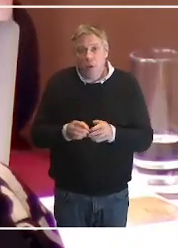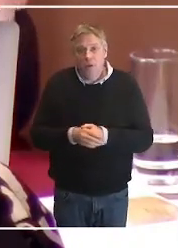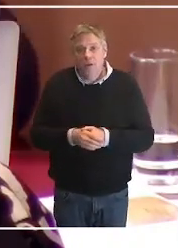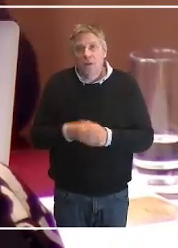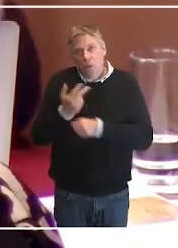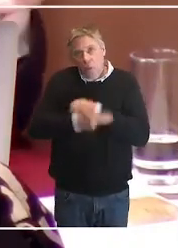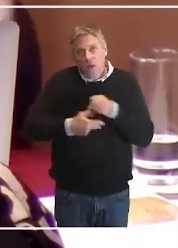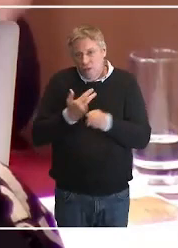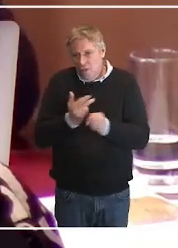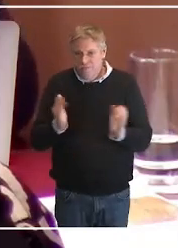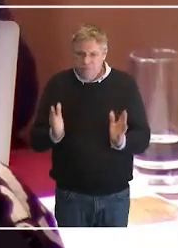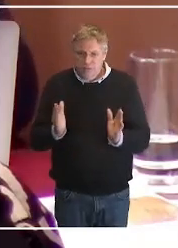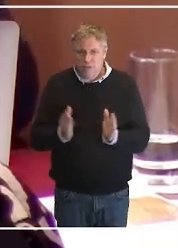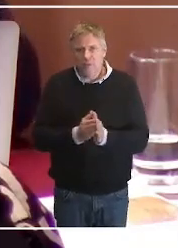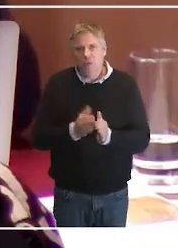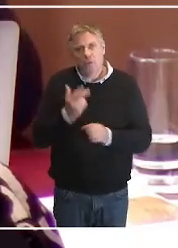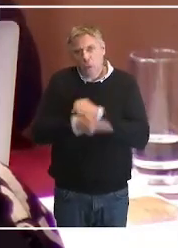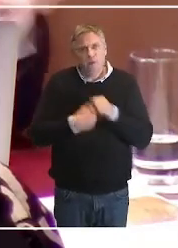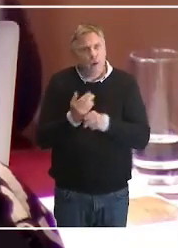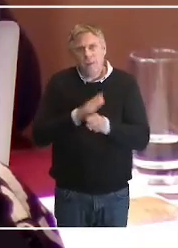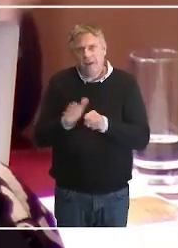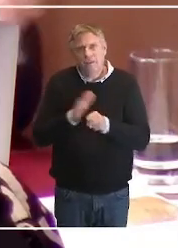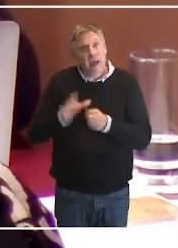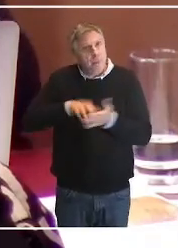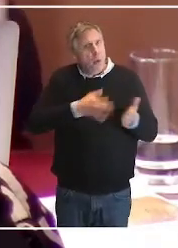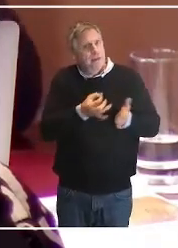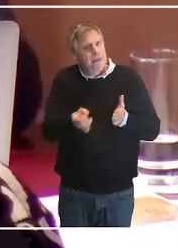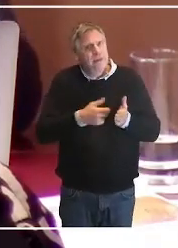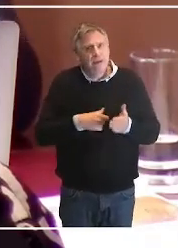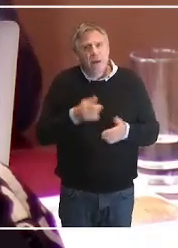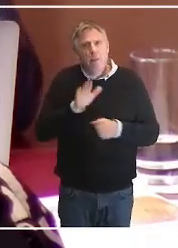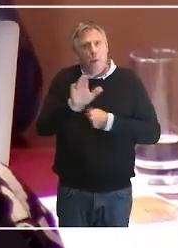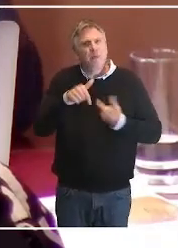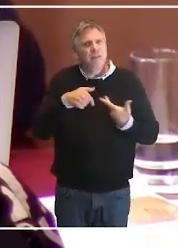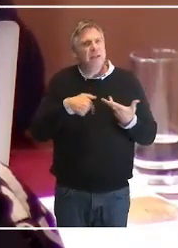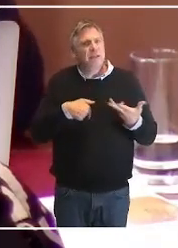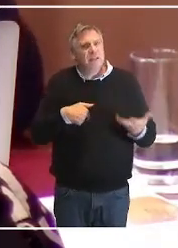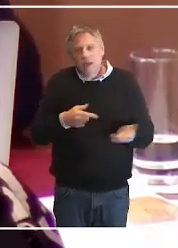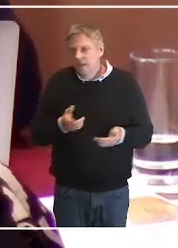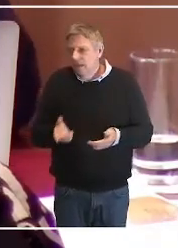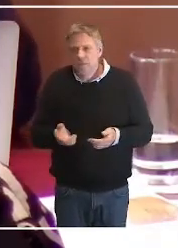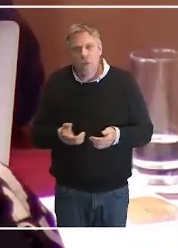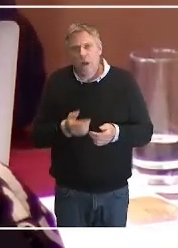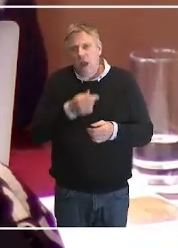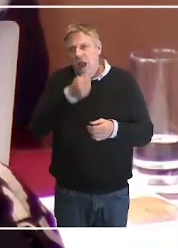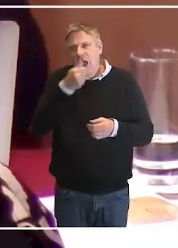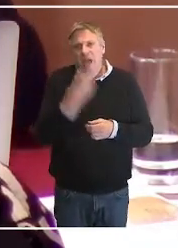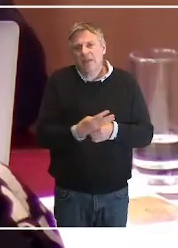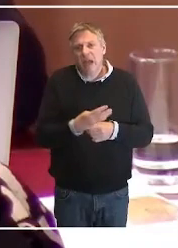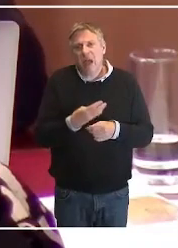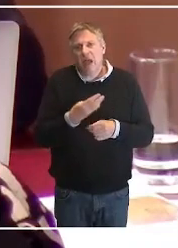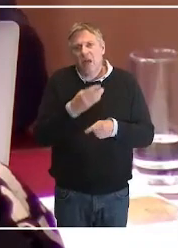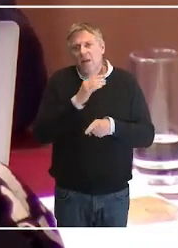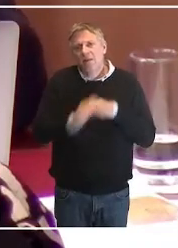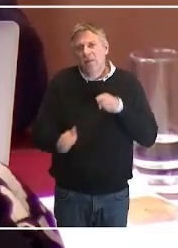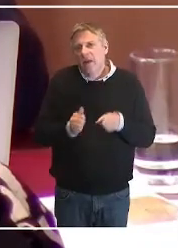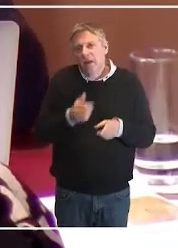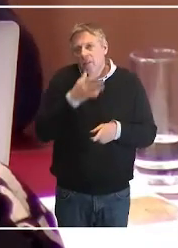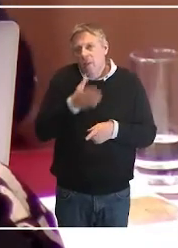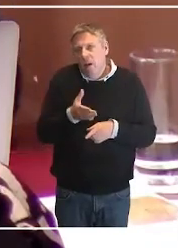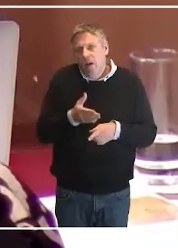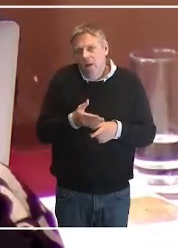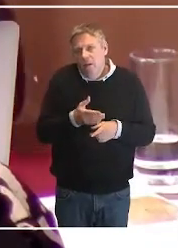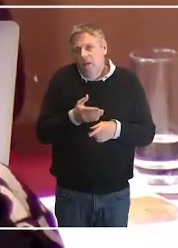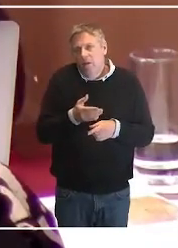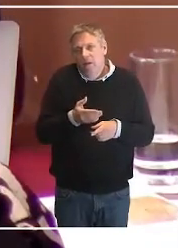mentionnait. Hein. Il y a besoin de plus que 2-3 ans pour faire tout ce que vous avez promis de faire. Donc moi, je vous dis que vous ferez pas le quart de ce que vous avez dit que vous ferez. Et c'est encore heureux,